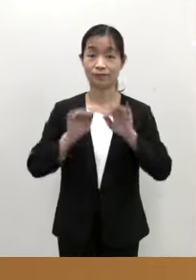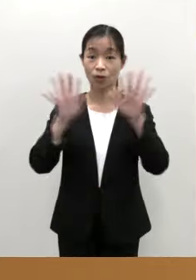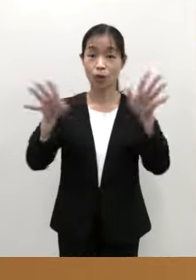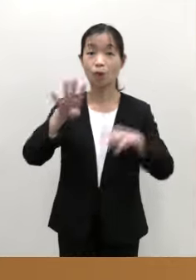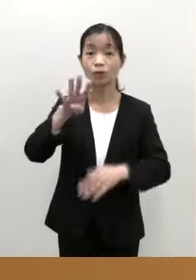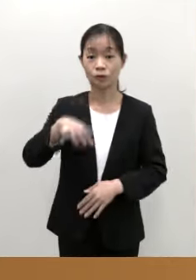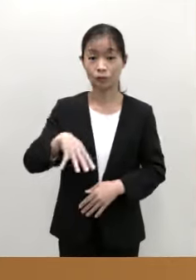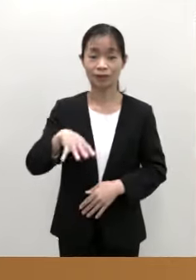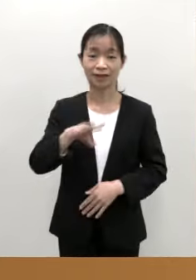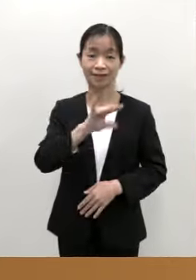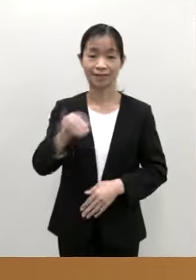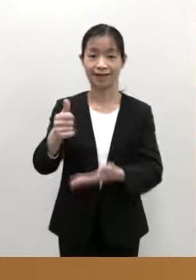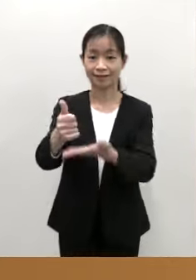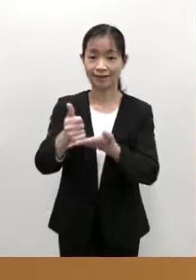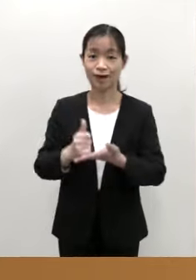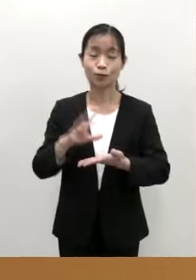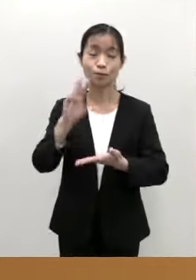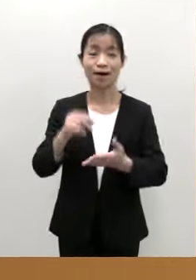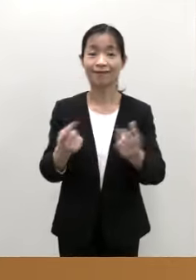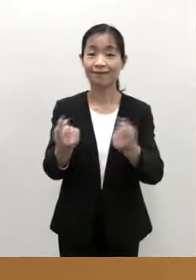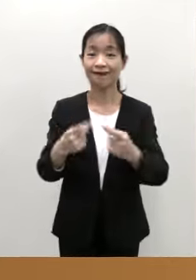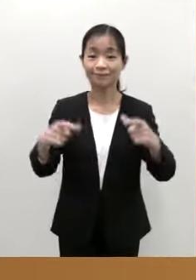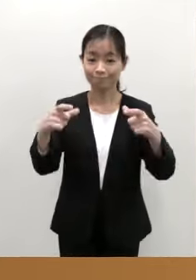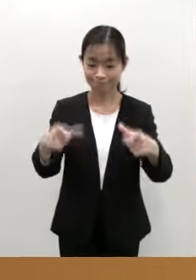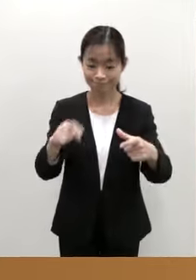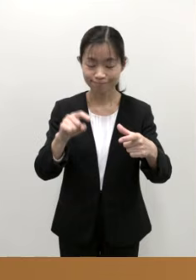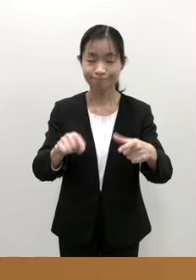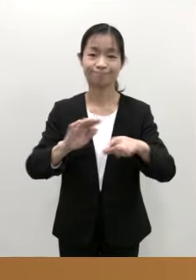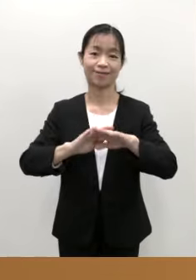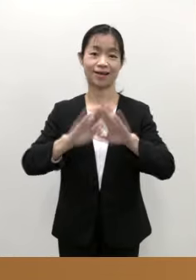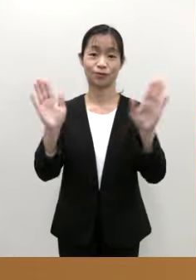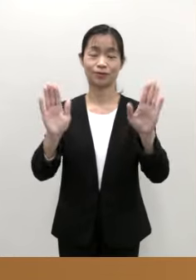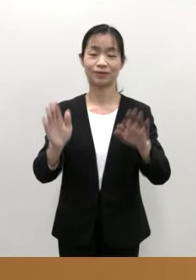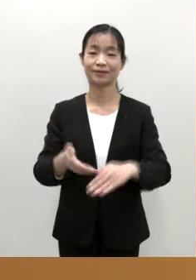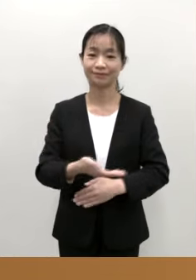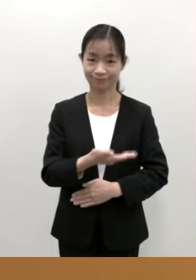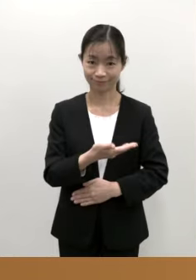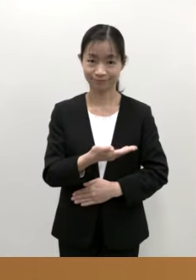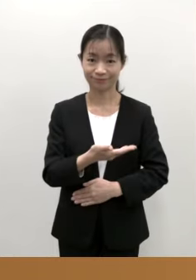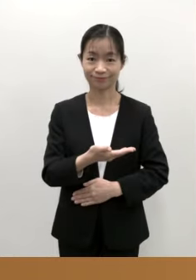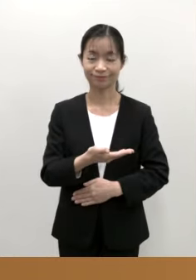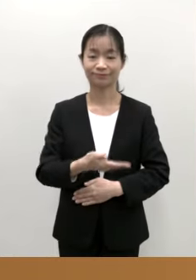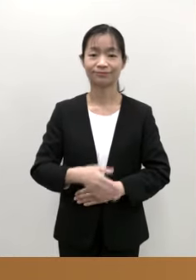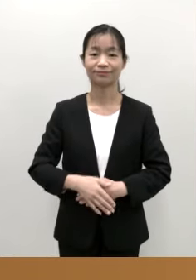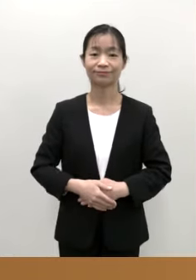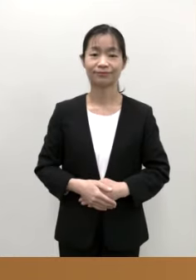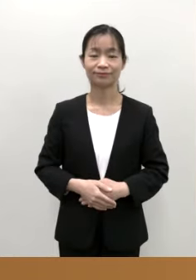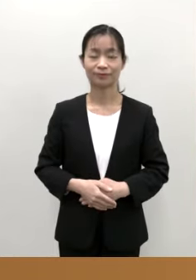豊洲千客万来開業いたします。どうぞ。